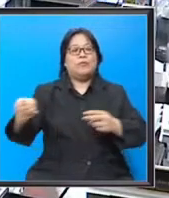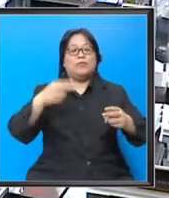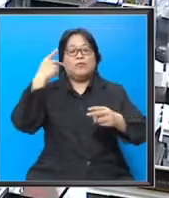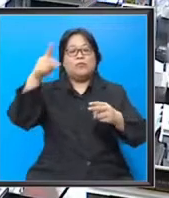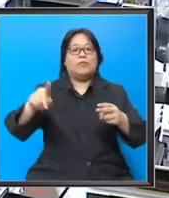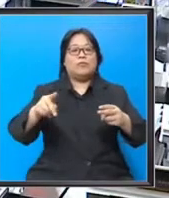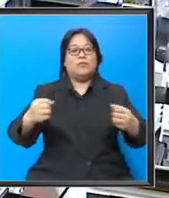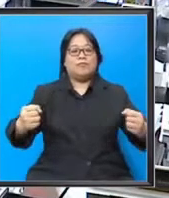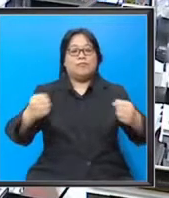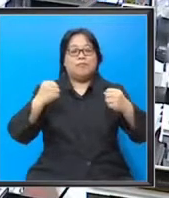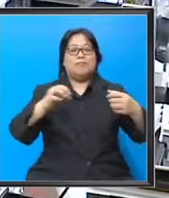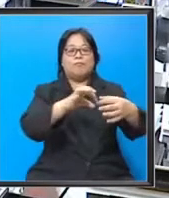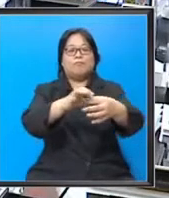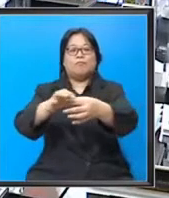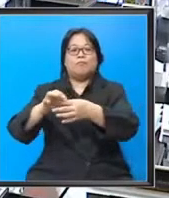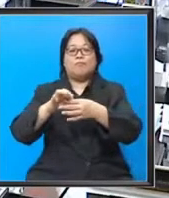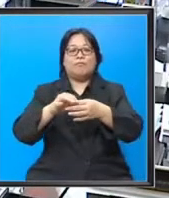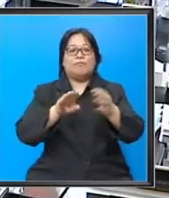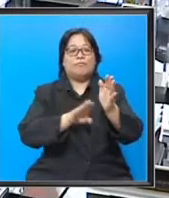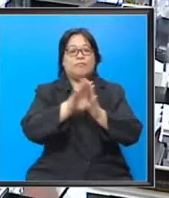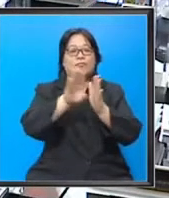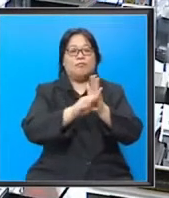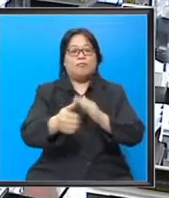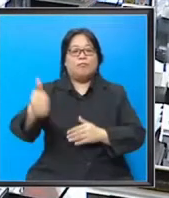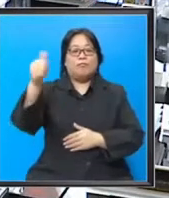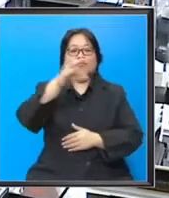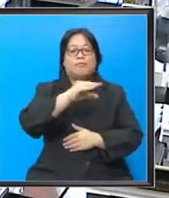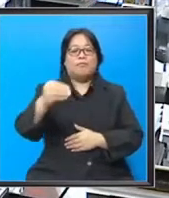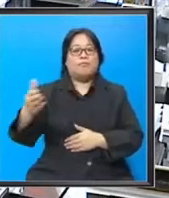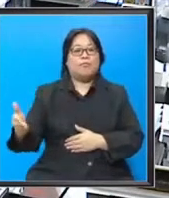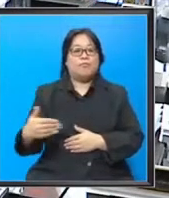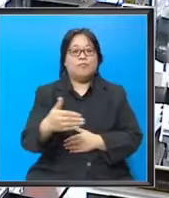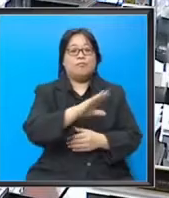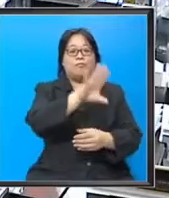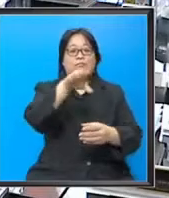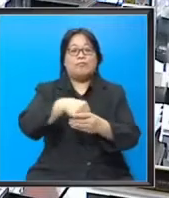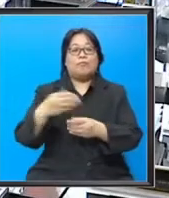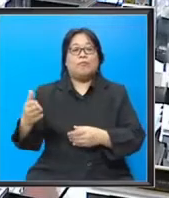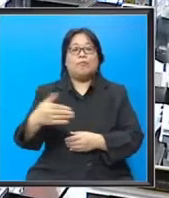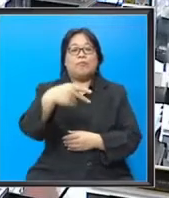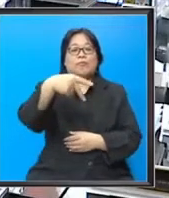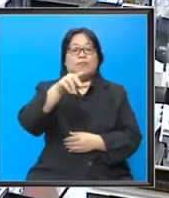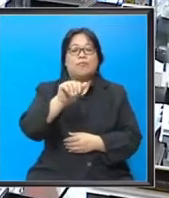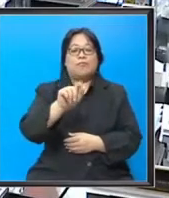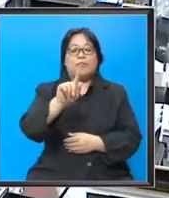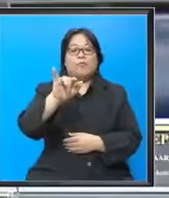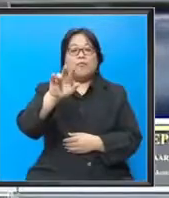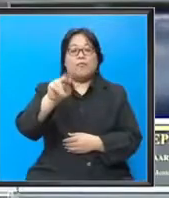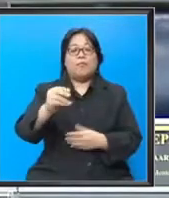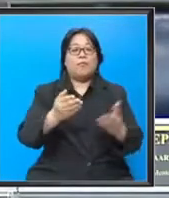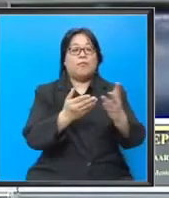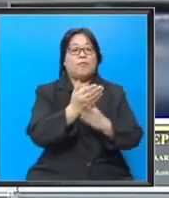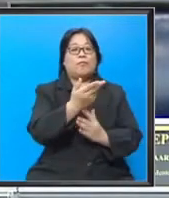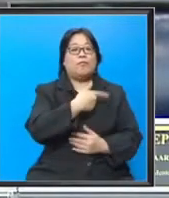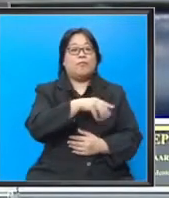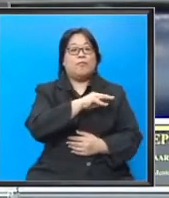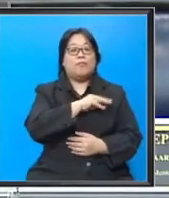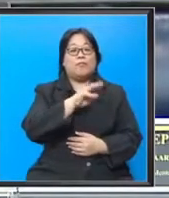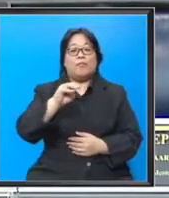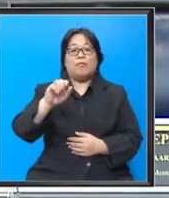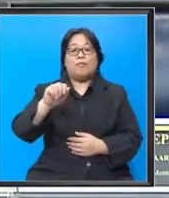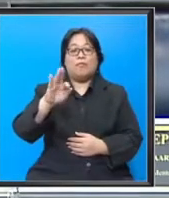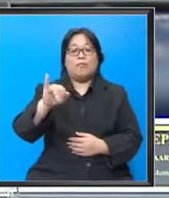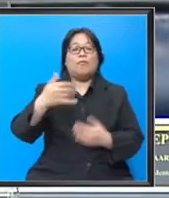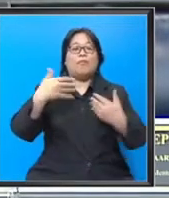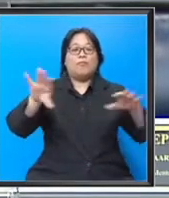rantai perbekalan dalam pembangunan induk dan pembenihan ikan termasuk ikan patin Kementerian melalui jabatan perikanan